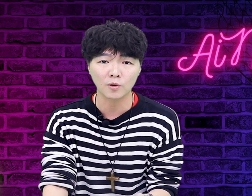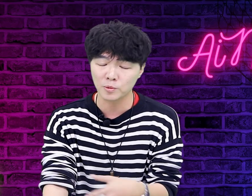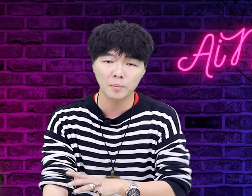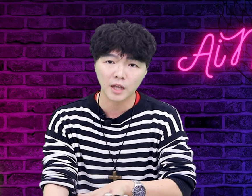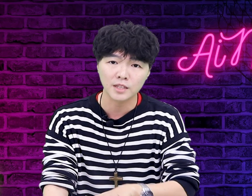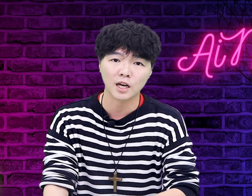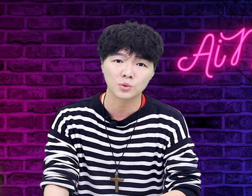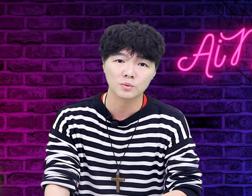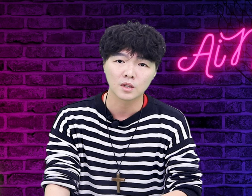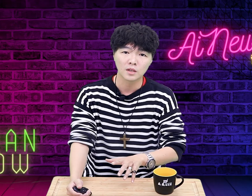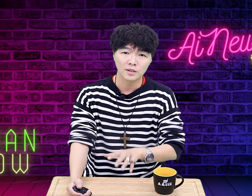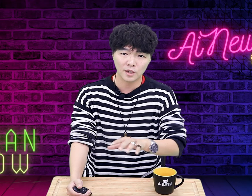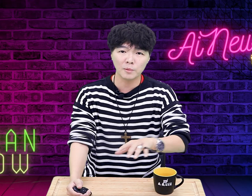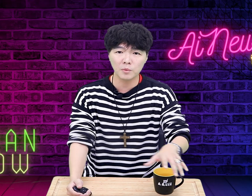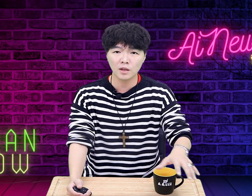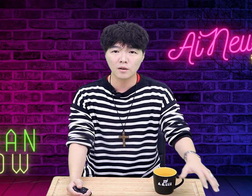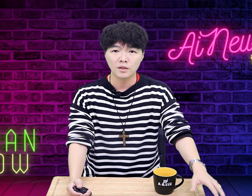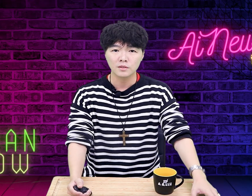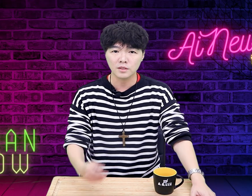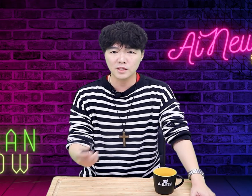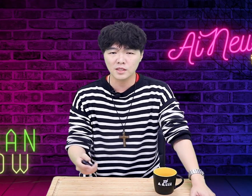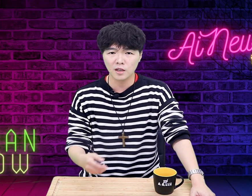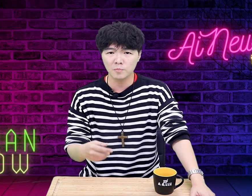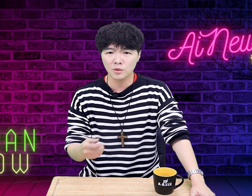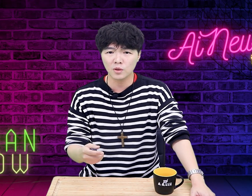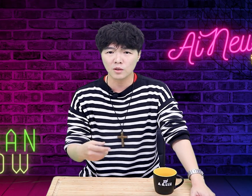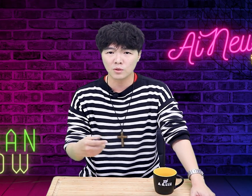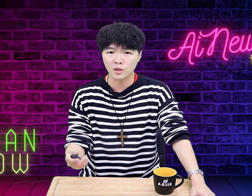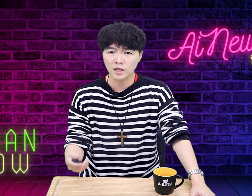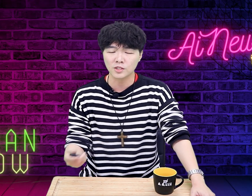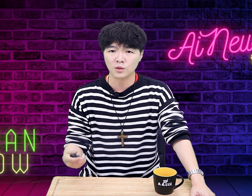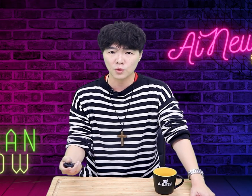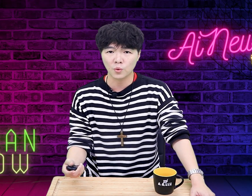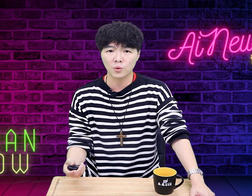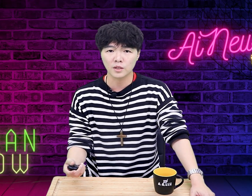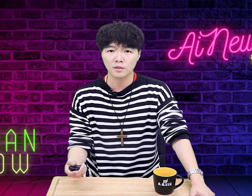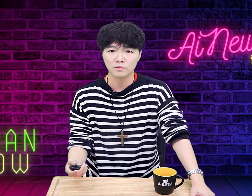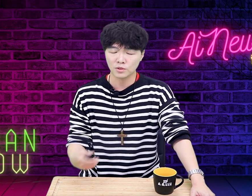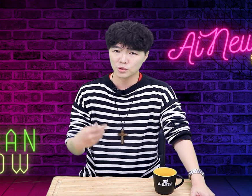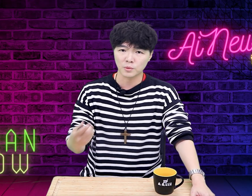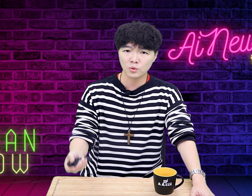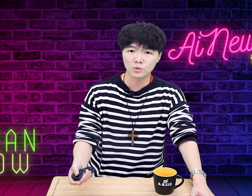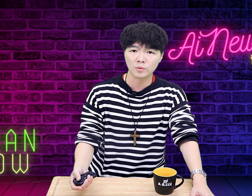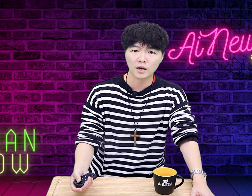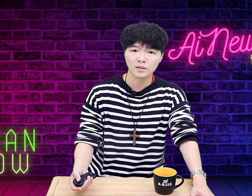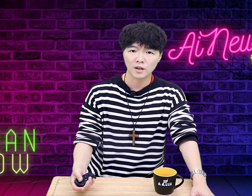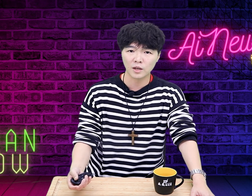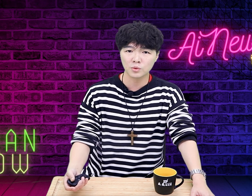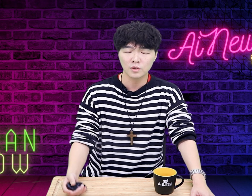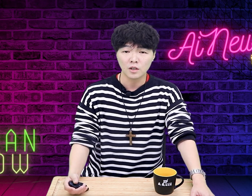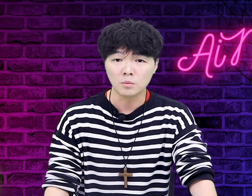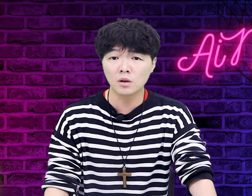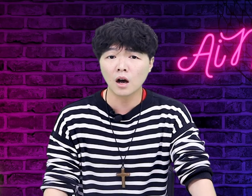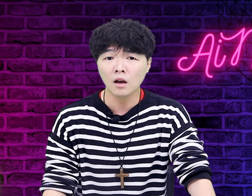做法，我们慢慢看下去。然后他被问到，你现在要面对共和党掌控的国会了，你有什么对错吗？然